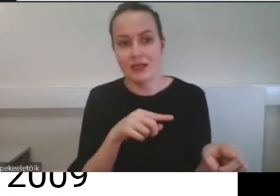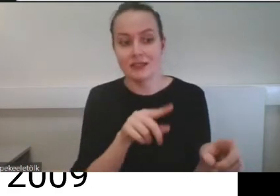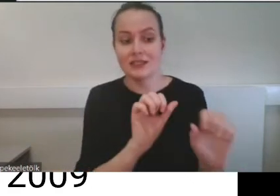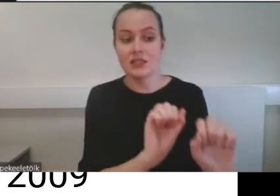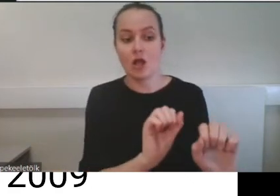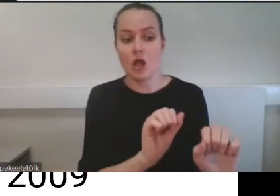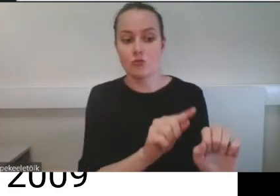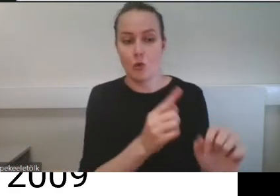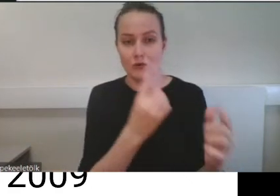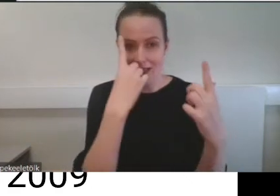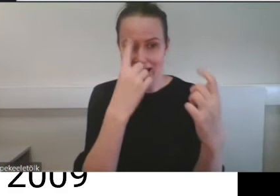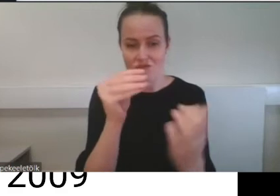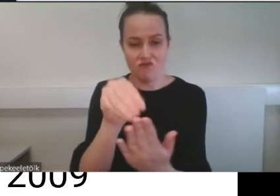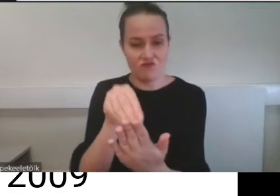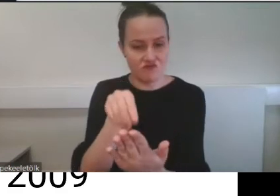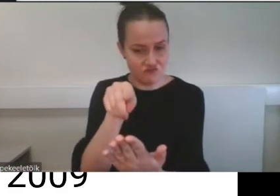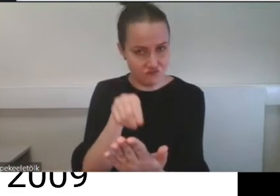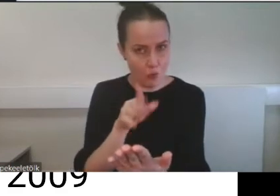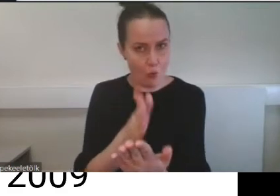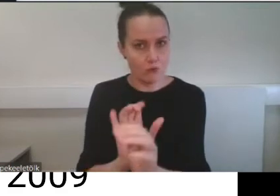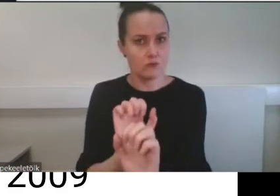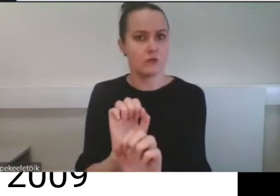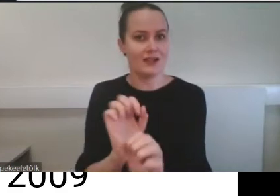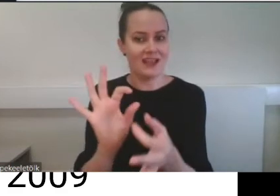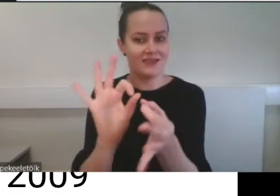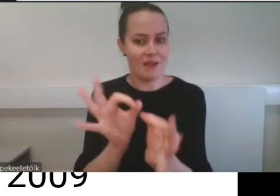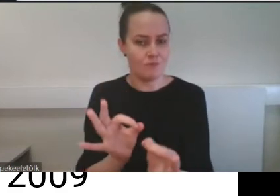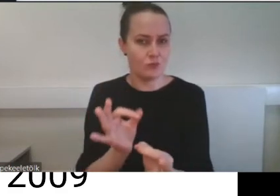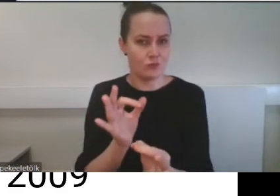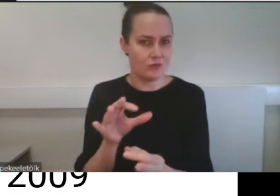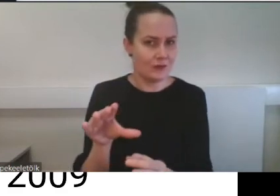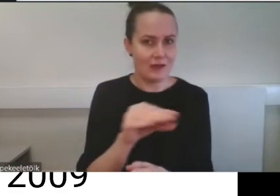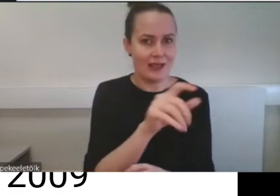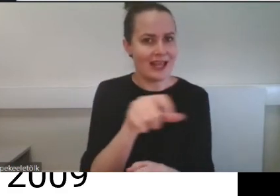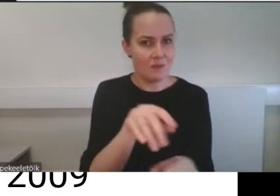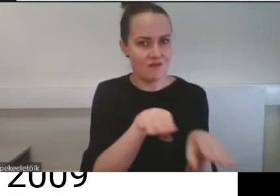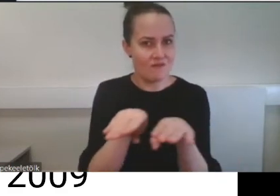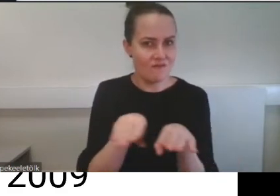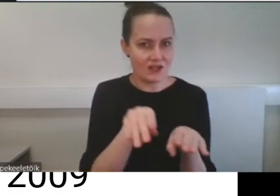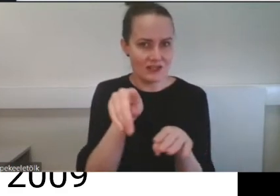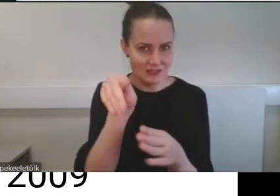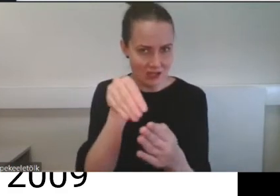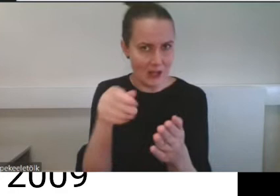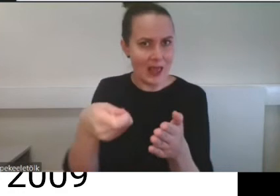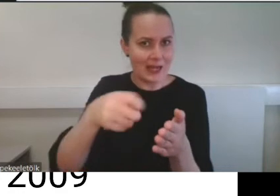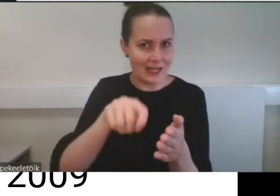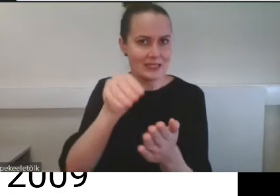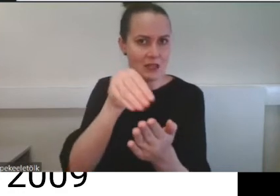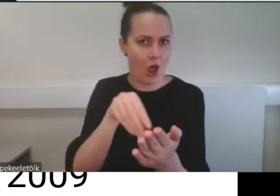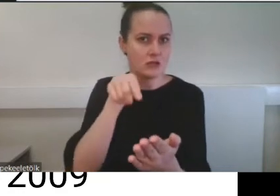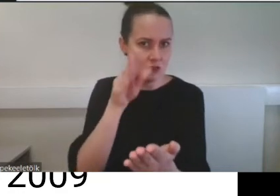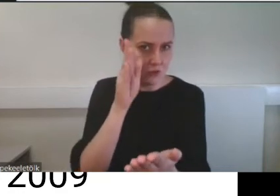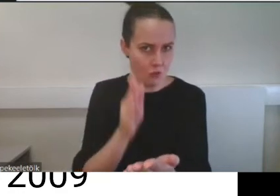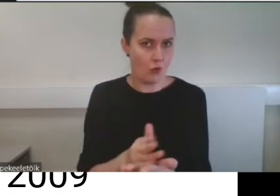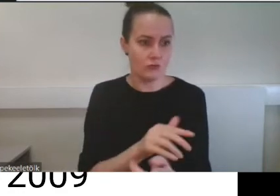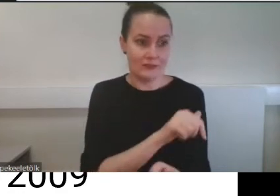kohta, et need puuetega inimesed, siis ametliku puudega inimesed, kes siis nagu soovisid tööle minna või juba töötasid,